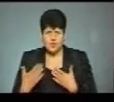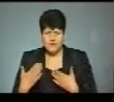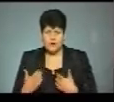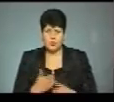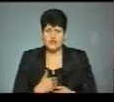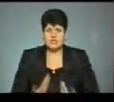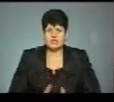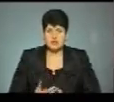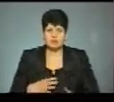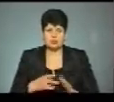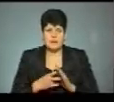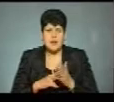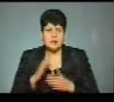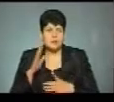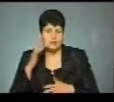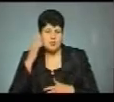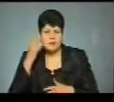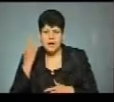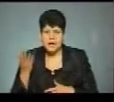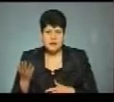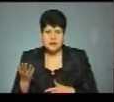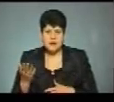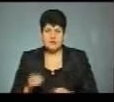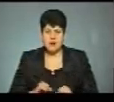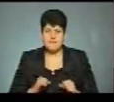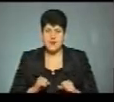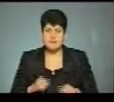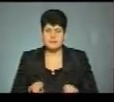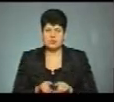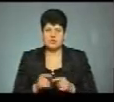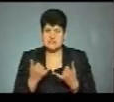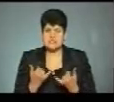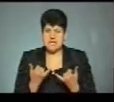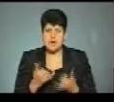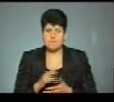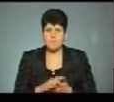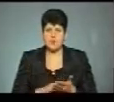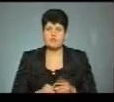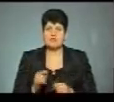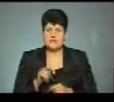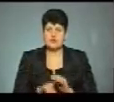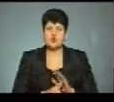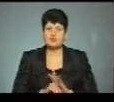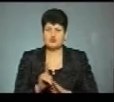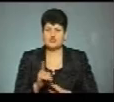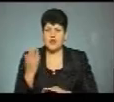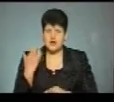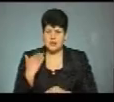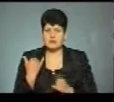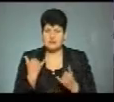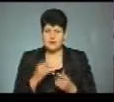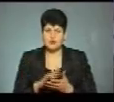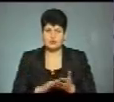хотіли жити, були плани, майбутні, мрії. А намагаємося також зараз от продовжувати те, що розпочали. До сих пір триває